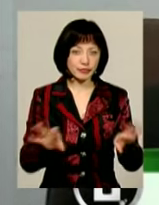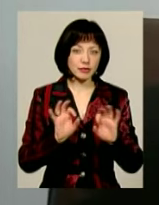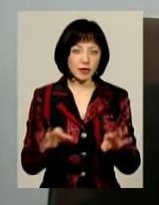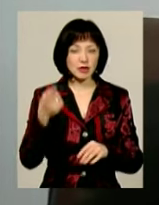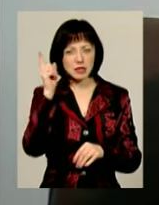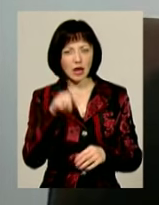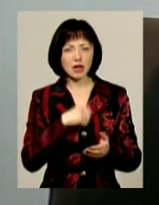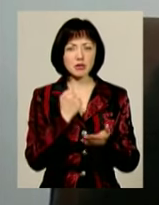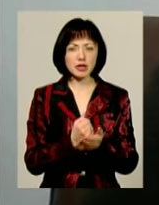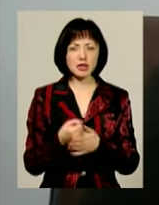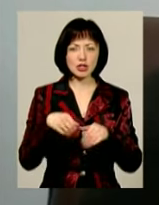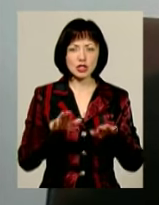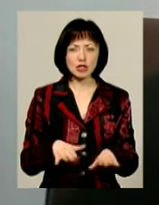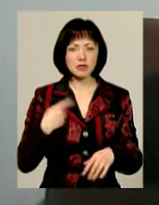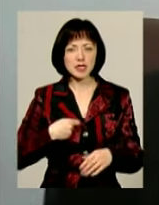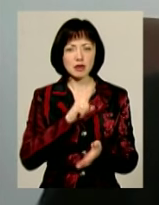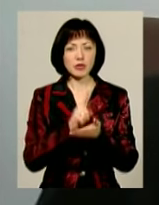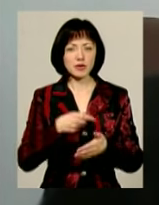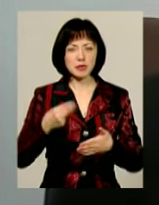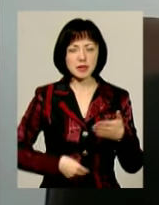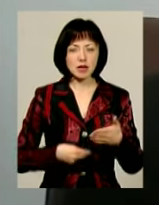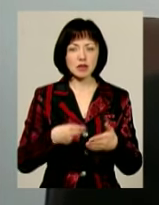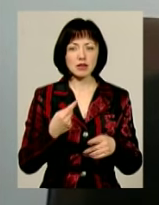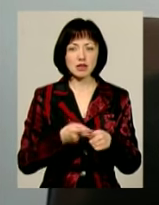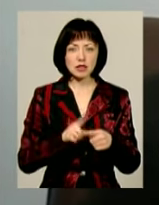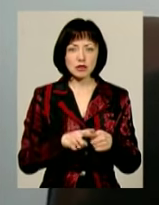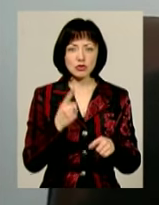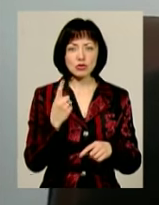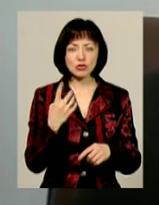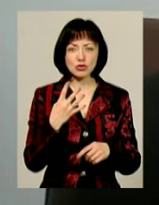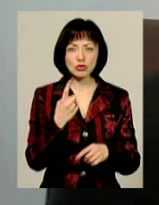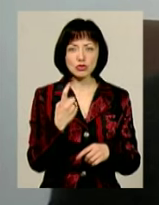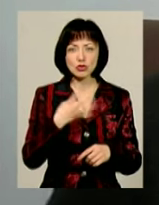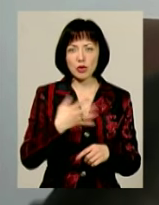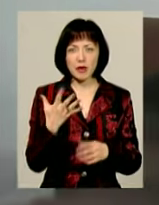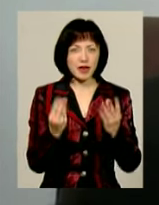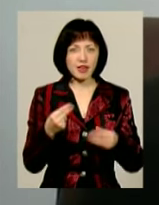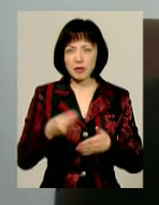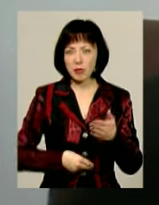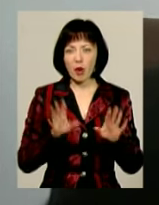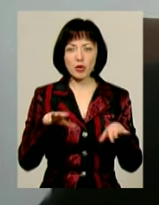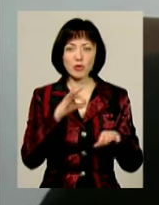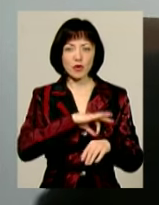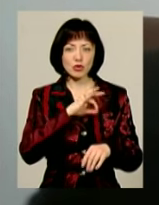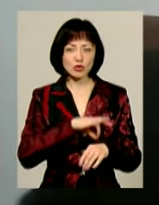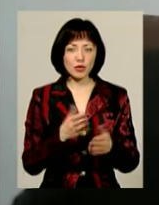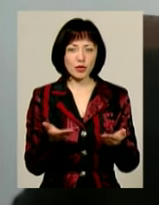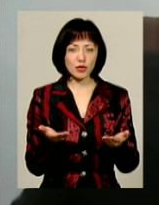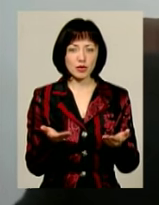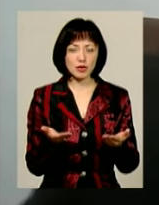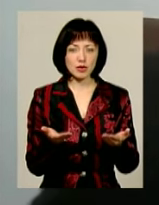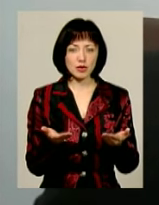от ми прийняли рішення, президент повинен підписати, потім 45 днів не підписує, потім опять, потім вони влаштовують клоунаду